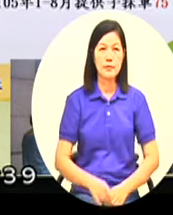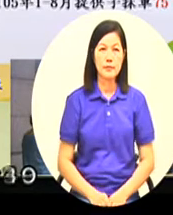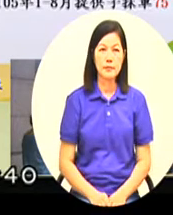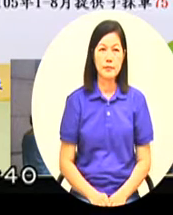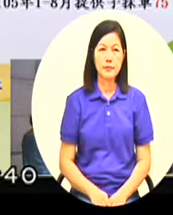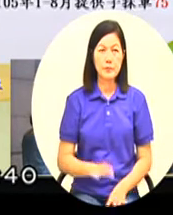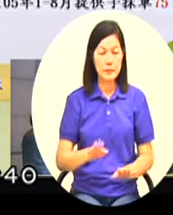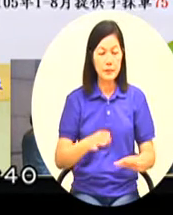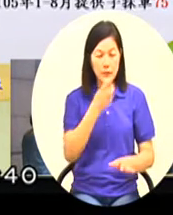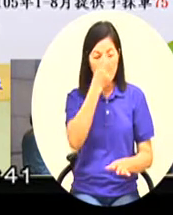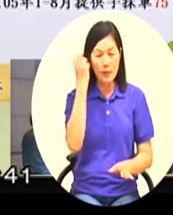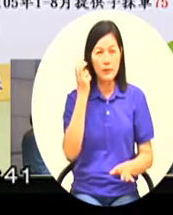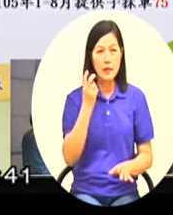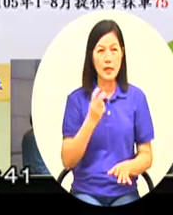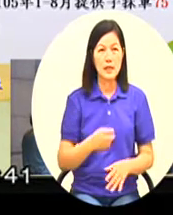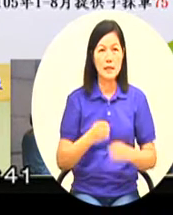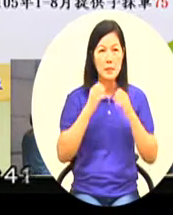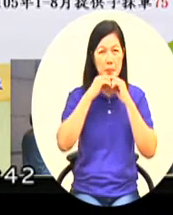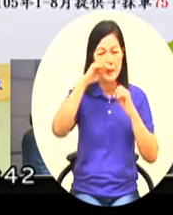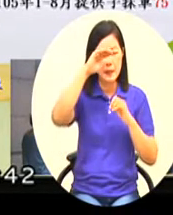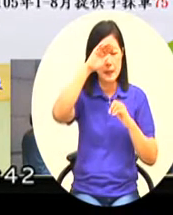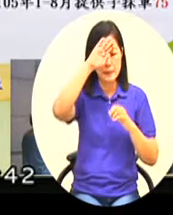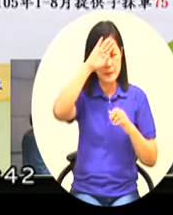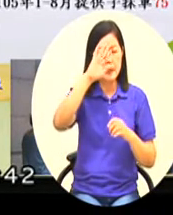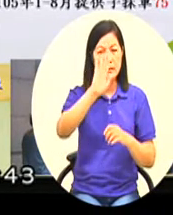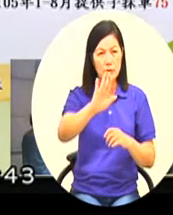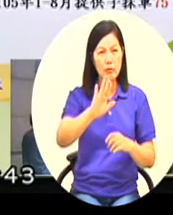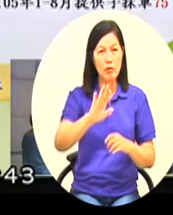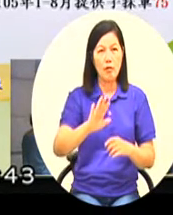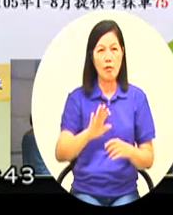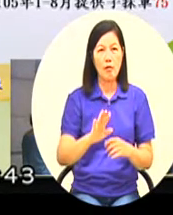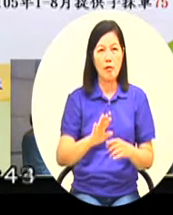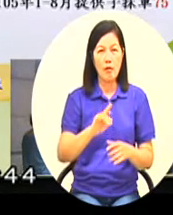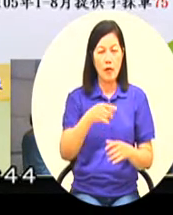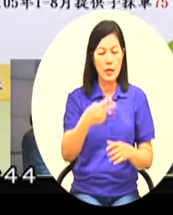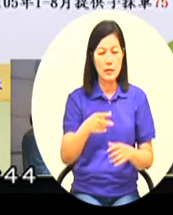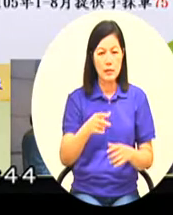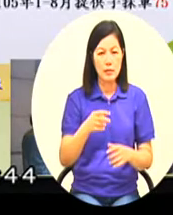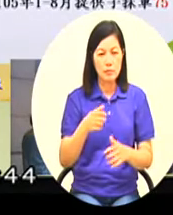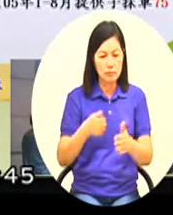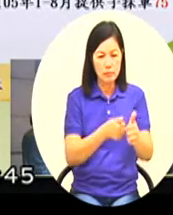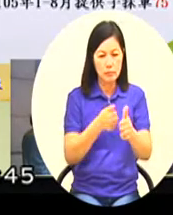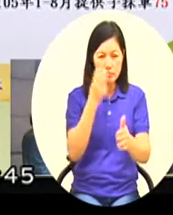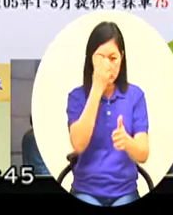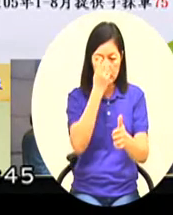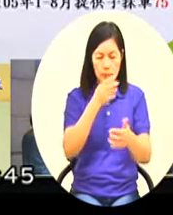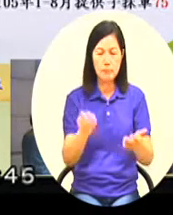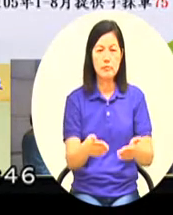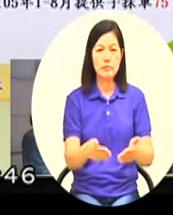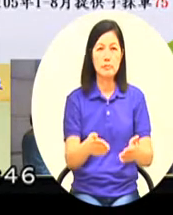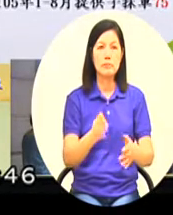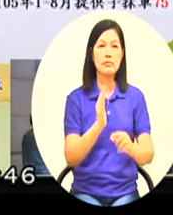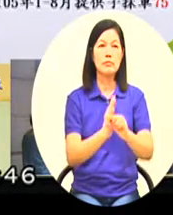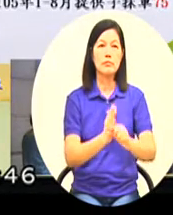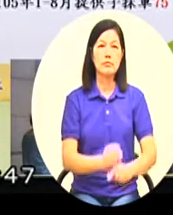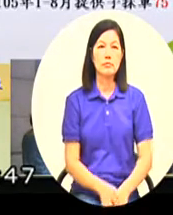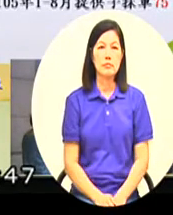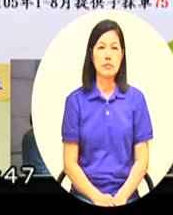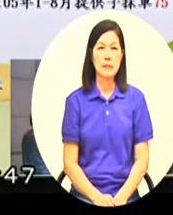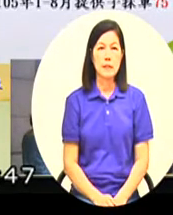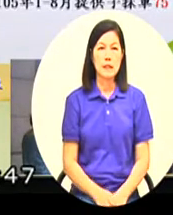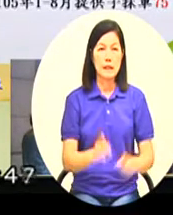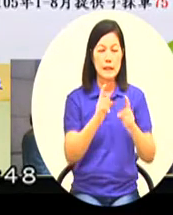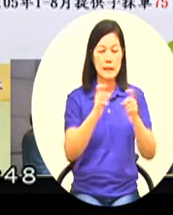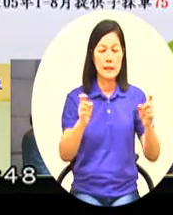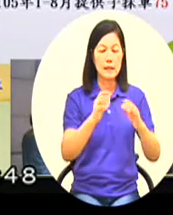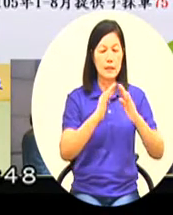到疑似癌症或癌前病变的都追踪治疗当中。那对于城市健康跟高龄友